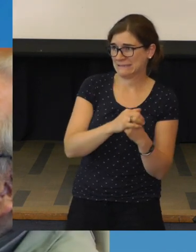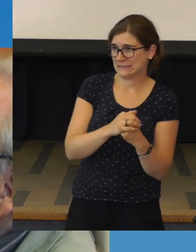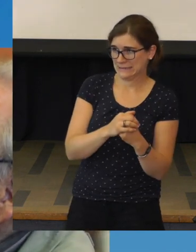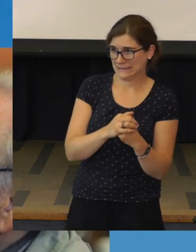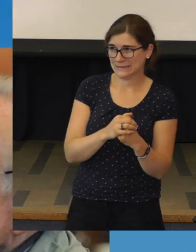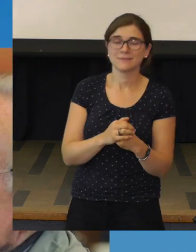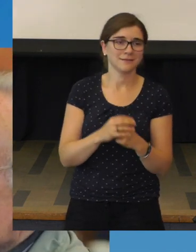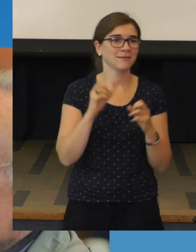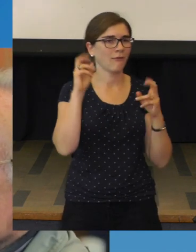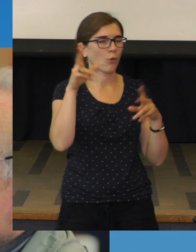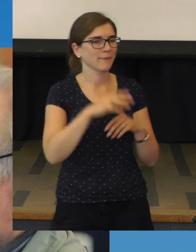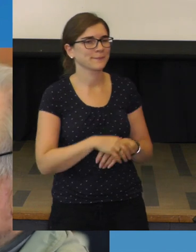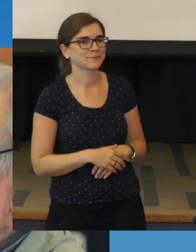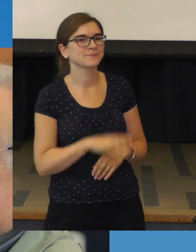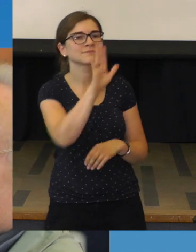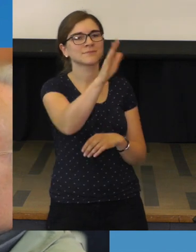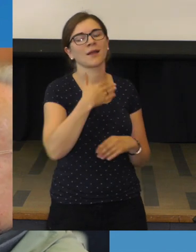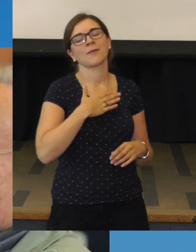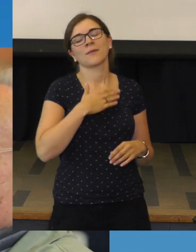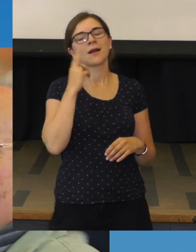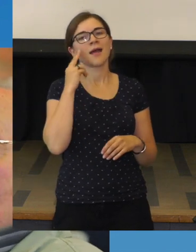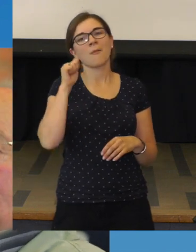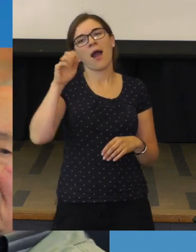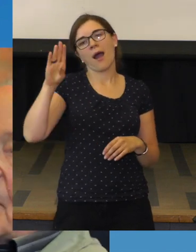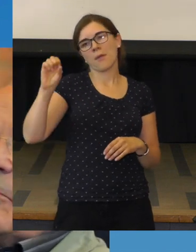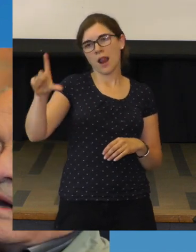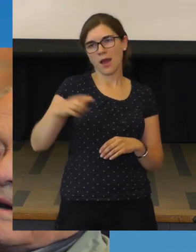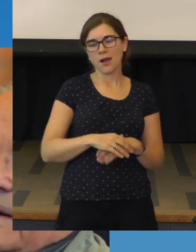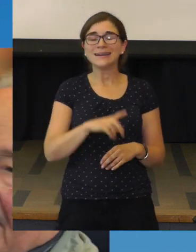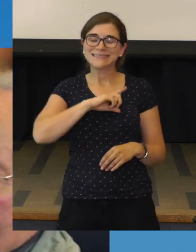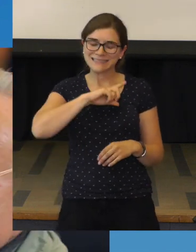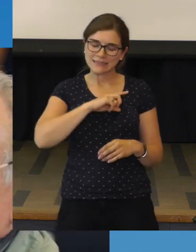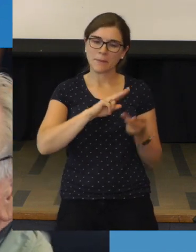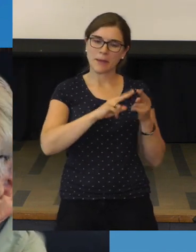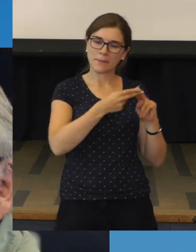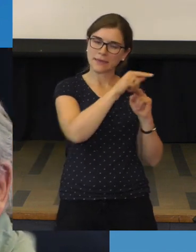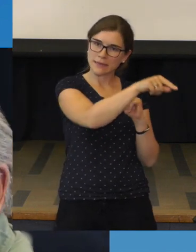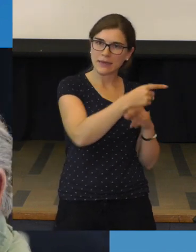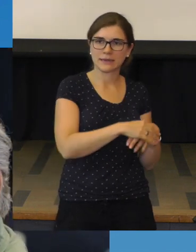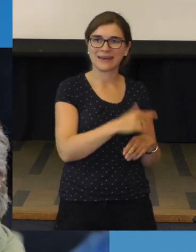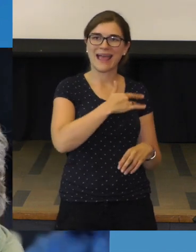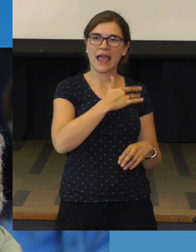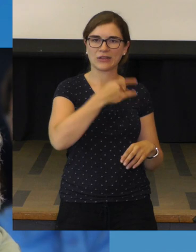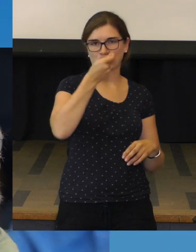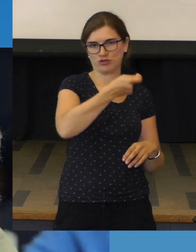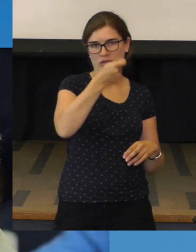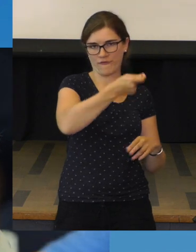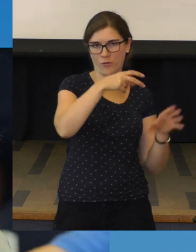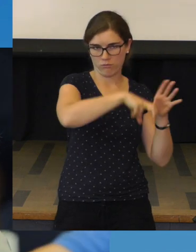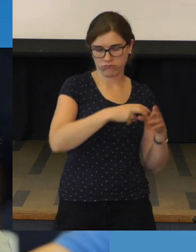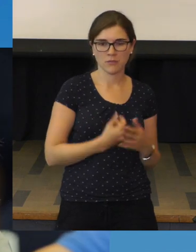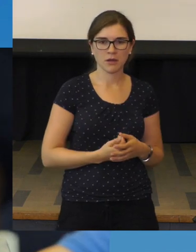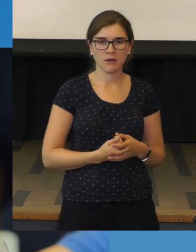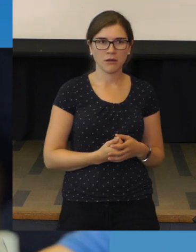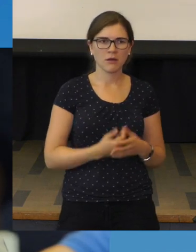Straßenseite. Mein Name ist Abel, es ist Folgendes, ich bin Mitglied in der Herzstiftung und ich habe so eine kleine Schrift,